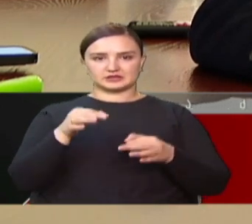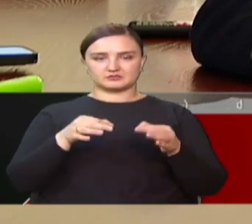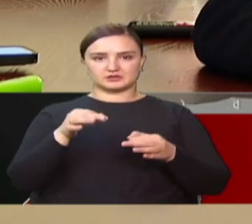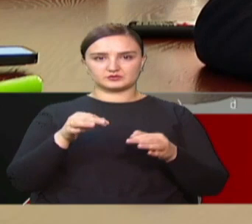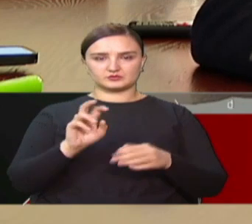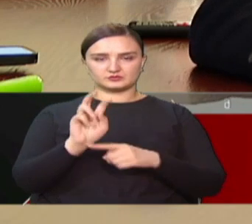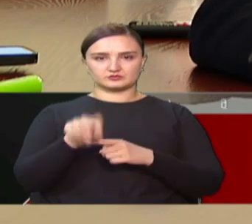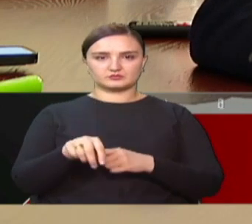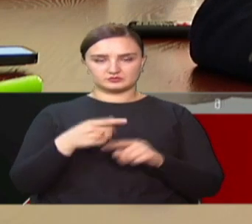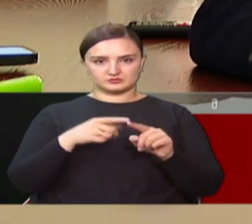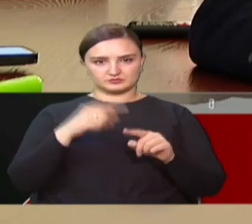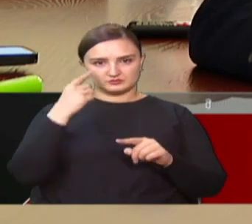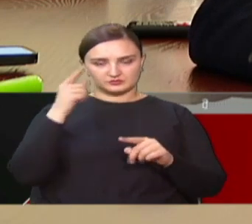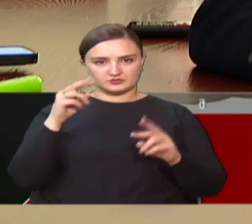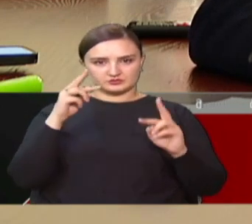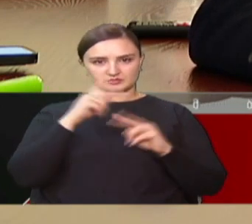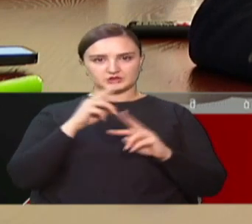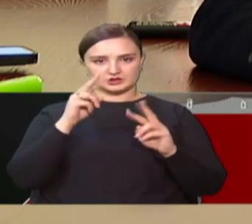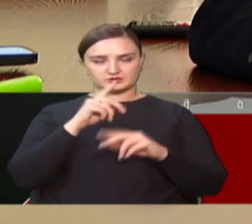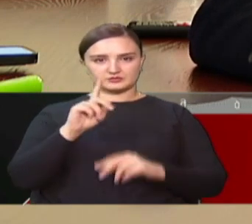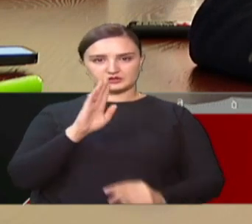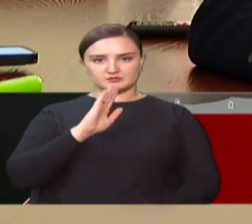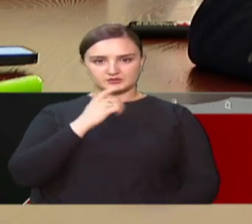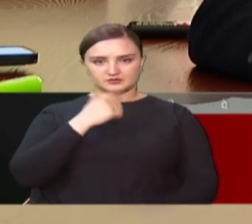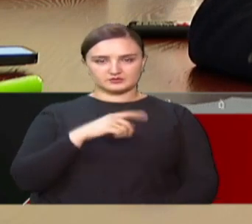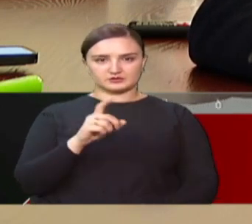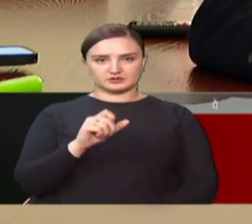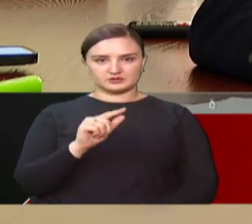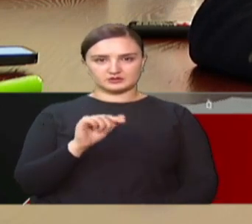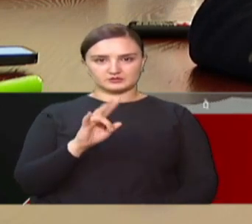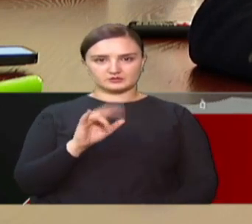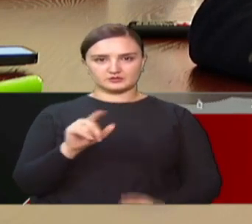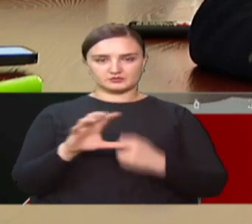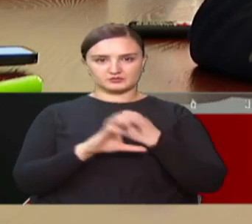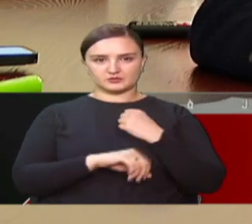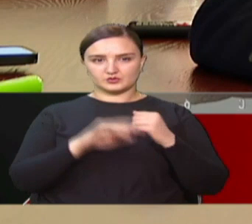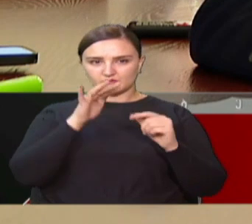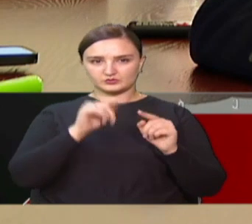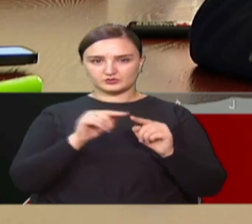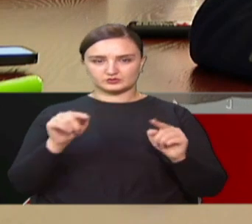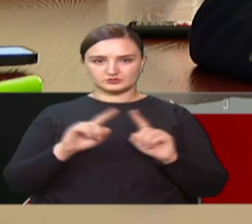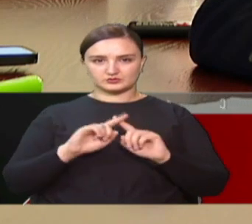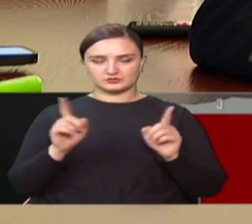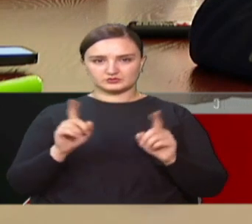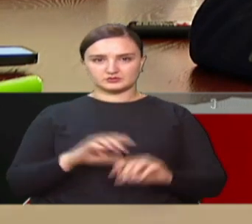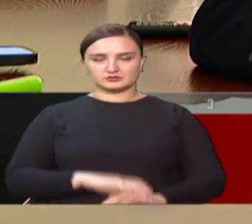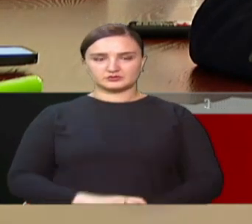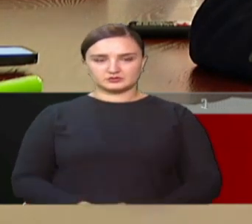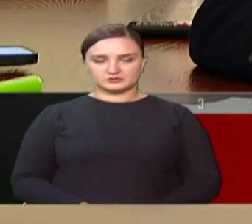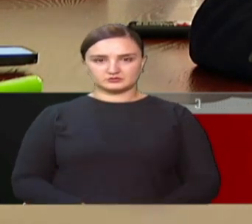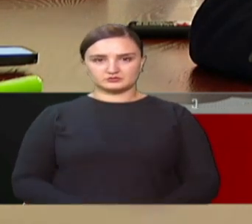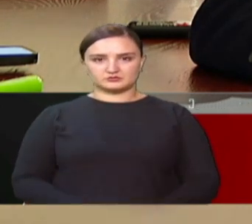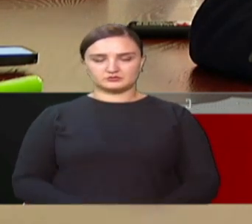მე მგონი ეშლება რაღაცეები ქალბატონ ხათუნას ამ ბოლო ხანებში განსაკუთრებით. ხლება იყო